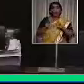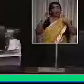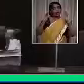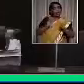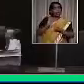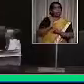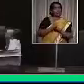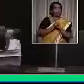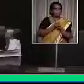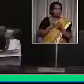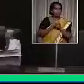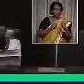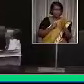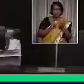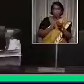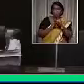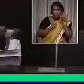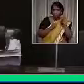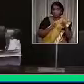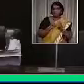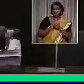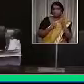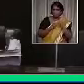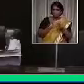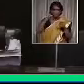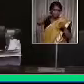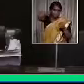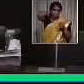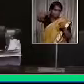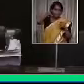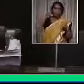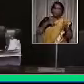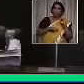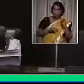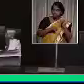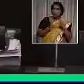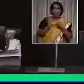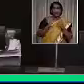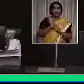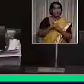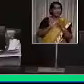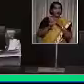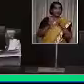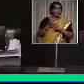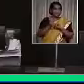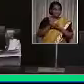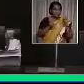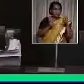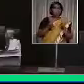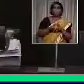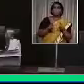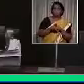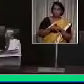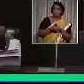4 லட்சம் லிட்டர் அவர்களுக்கு மண்ணெண்ணெய் அதாவது டீசல் தேவை, அவர்களுடைய சம்மாந்துறை பகுதிகளிலே அம்பாறையிலே தற்பொழுது அவர்களுடைய ஹார்வெஸ்ட் நடைபெறுகிறது. 1 லட்சம் லிட்டர்